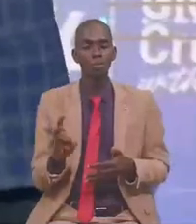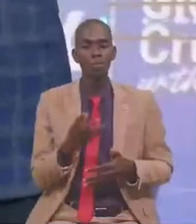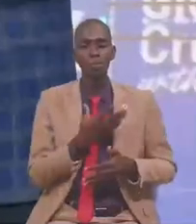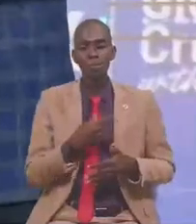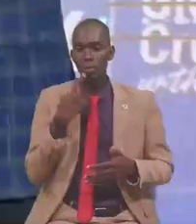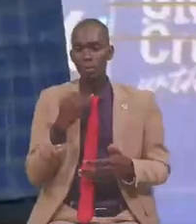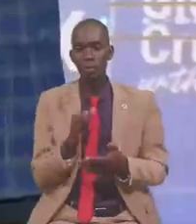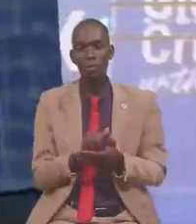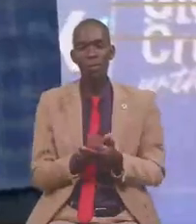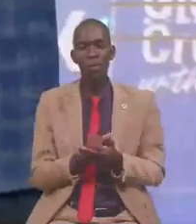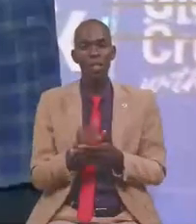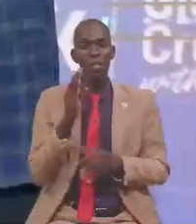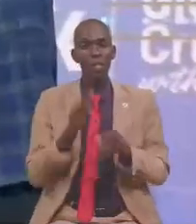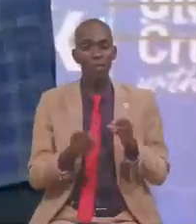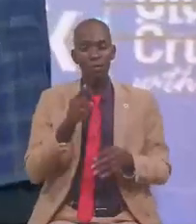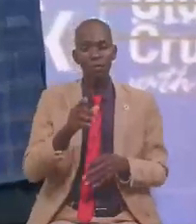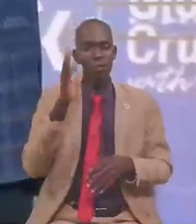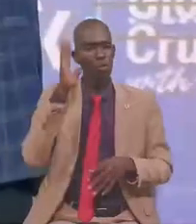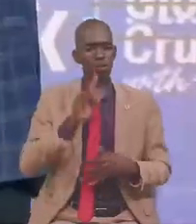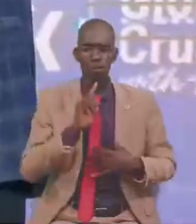chapitre 15, verset 26.